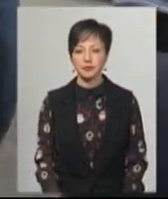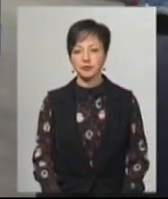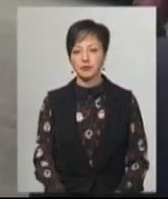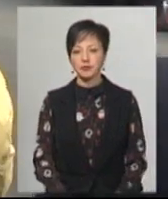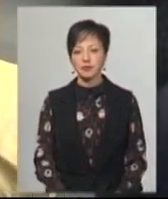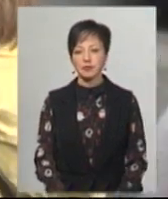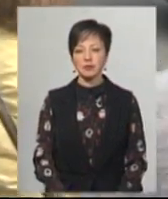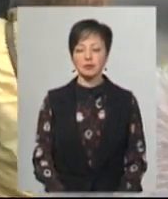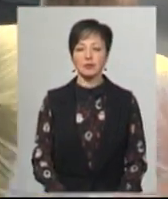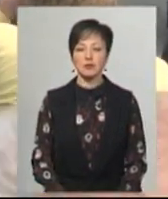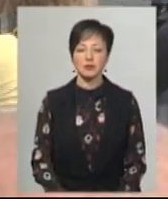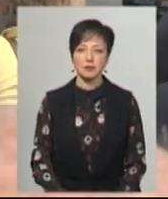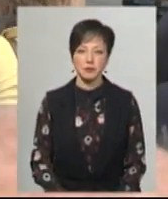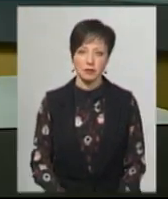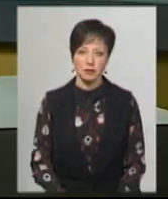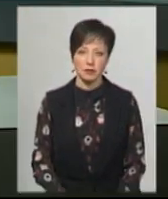на Суспільному. Хмельниччина.